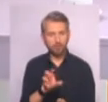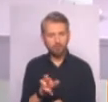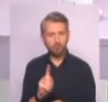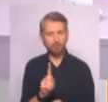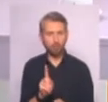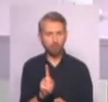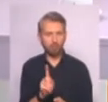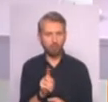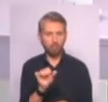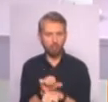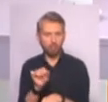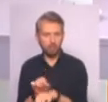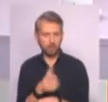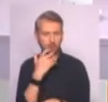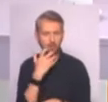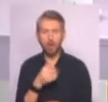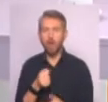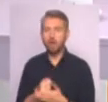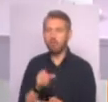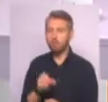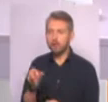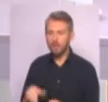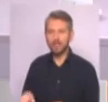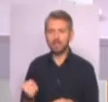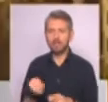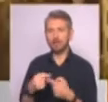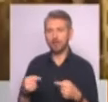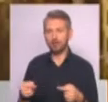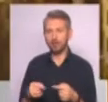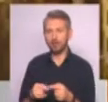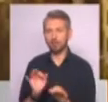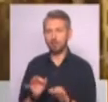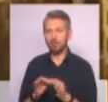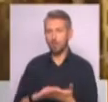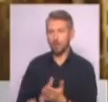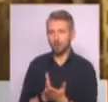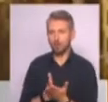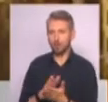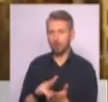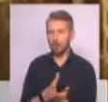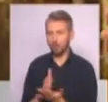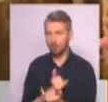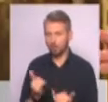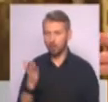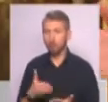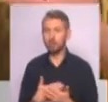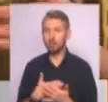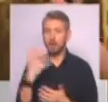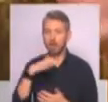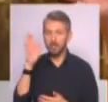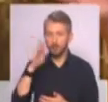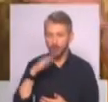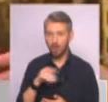Тому тут... До речі, до батарей і до все ж таки належної якості комунальних послуг. Якщо, наприклад, гаряча вода, да,